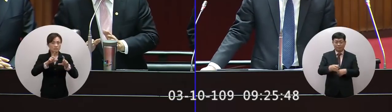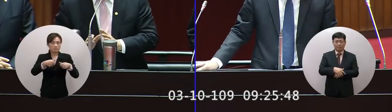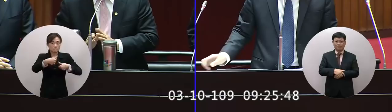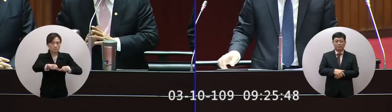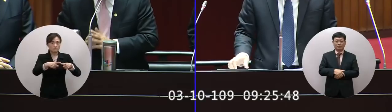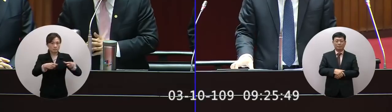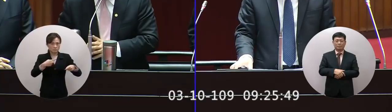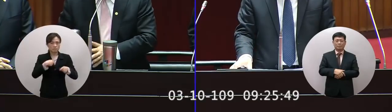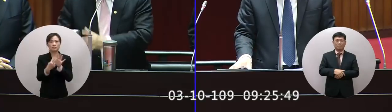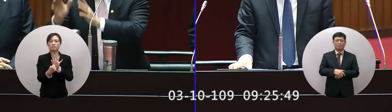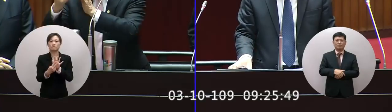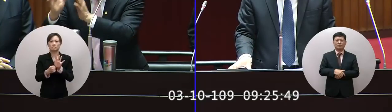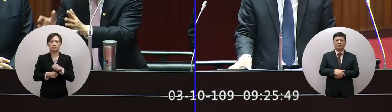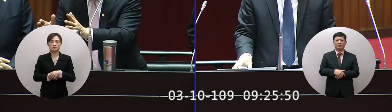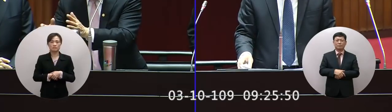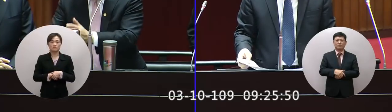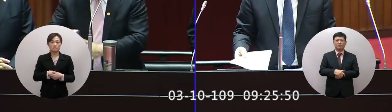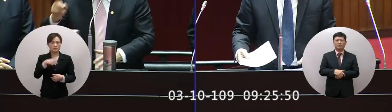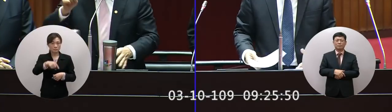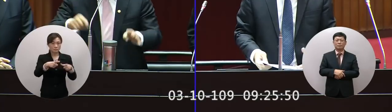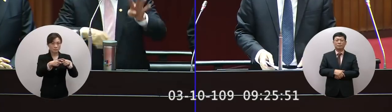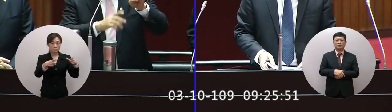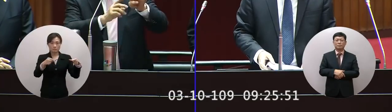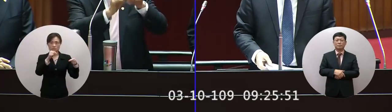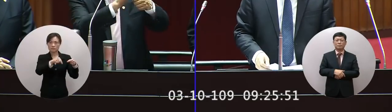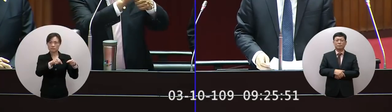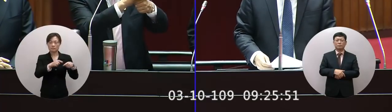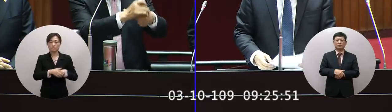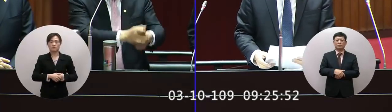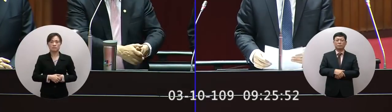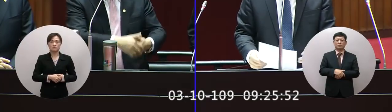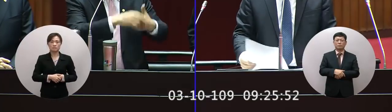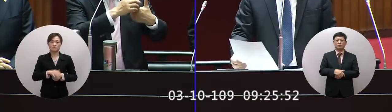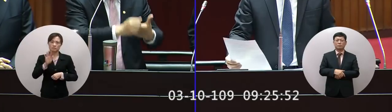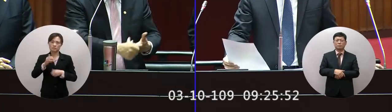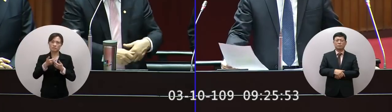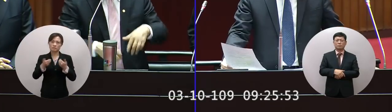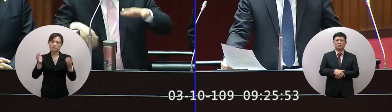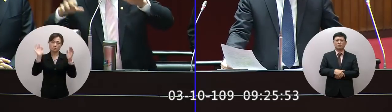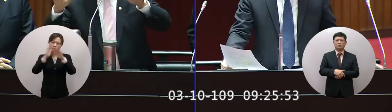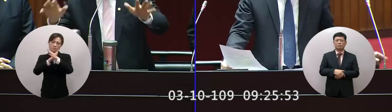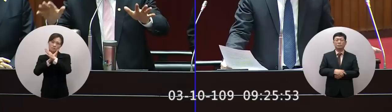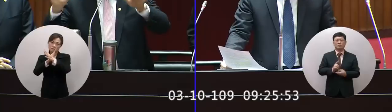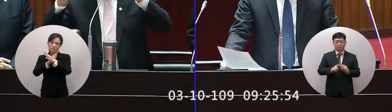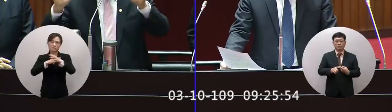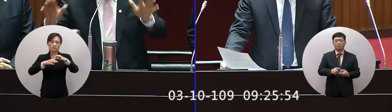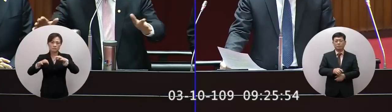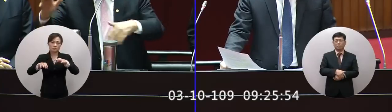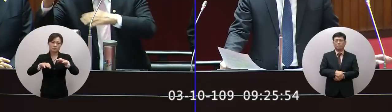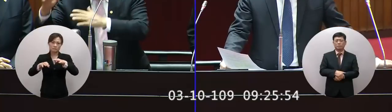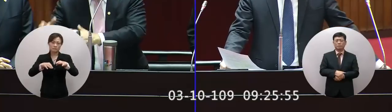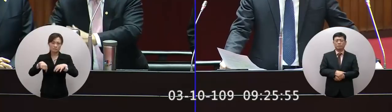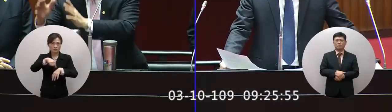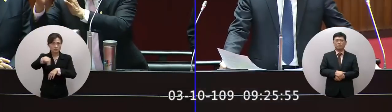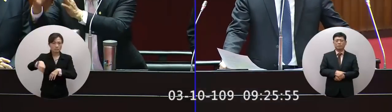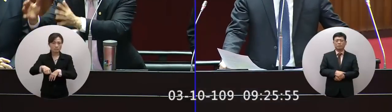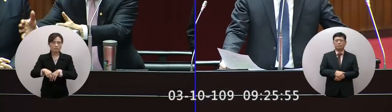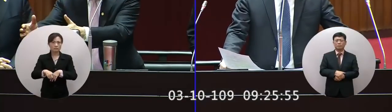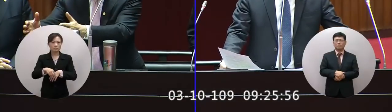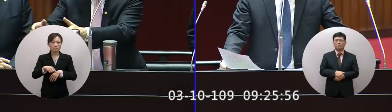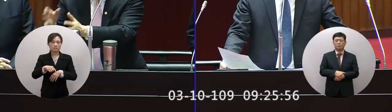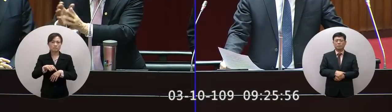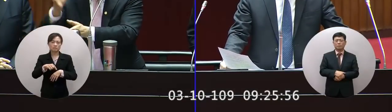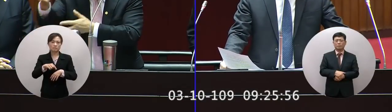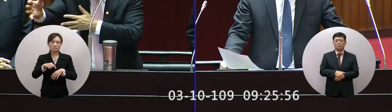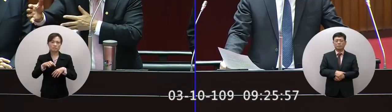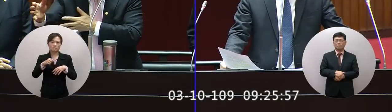委员做一个说明，是这个抵用券我们不是有这个夜市商圈， 对， 这些啊，有些要搭